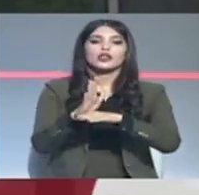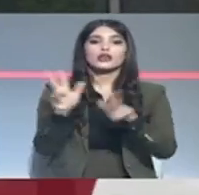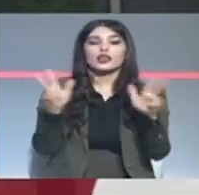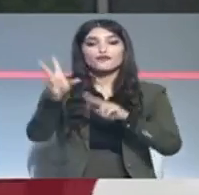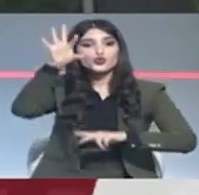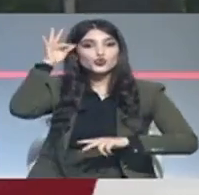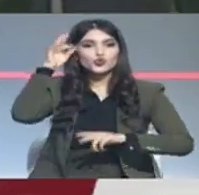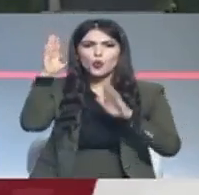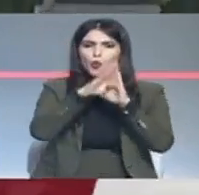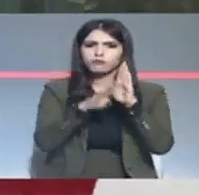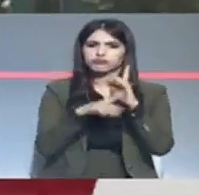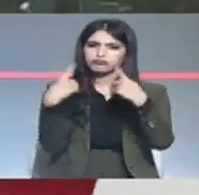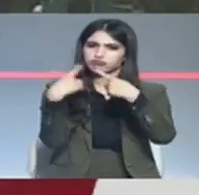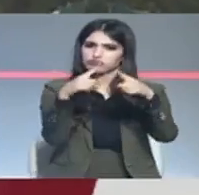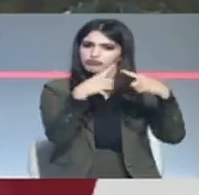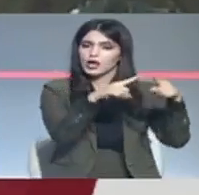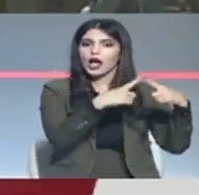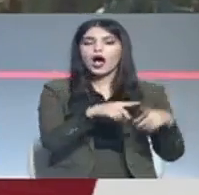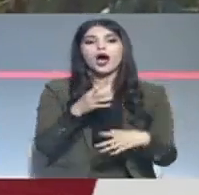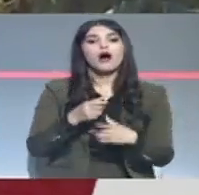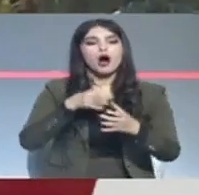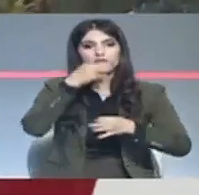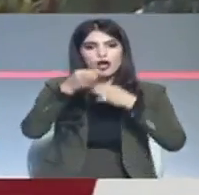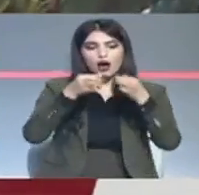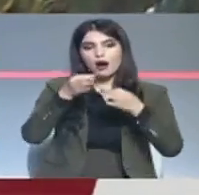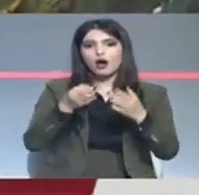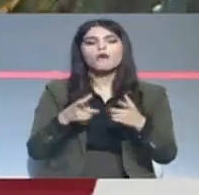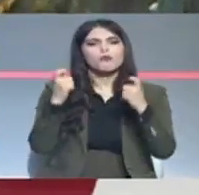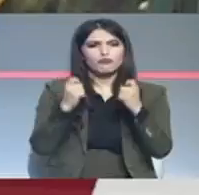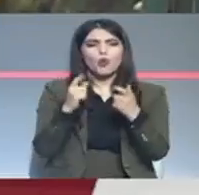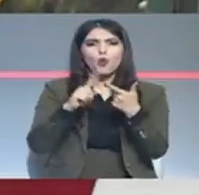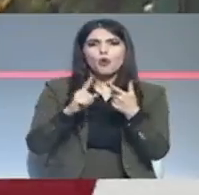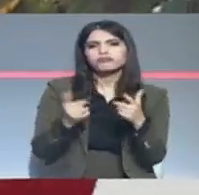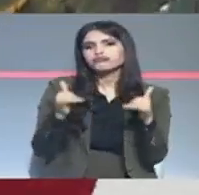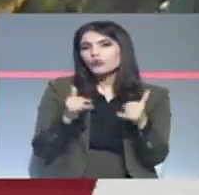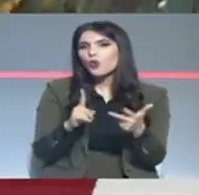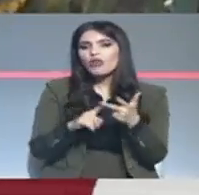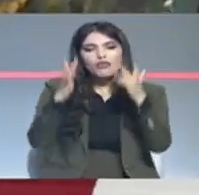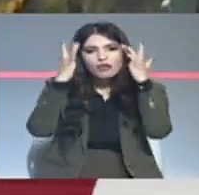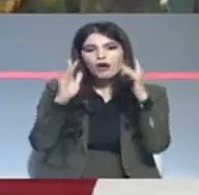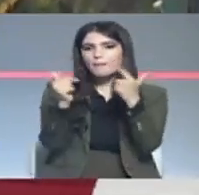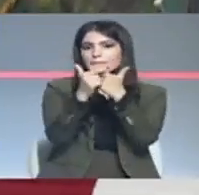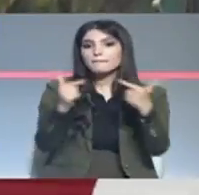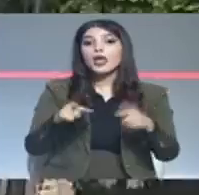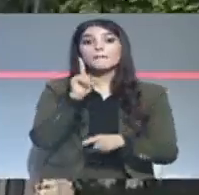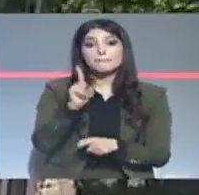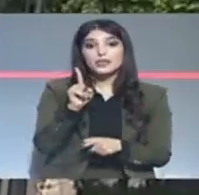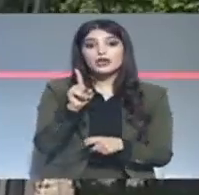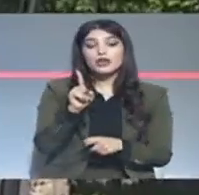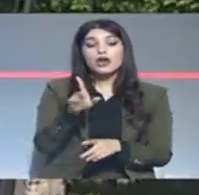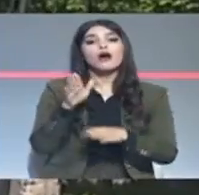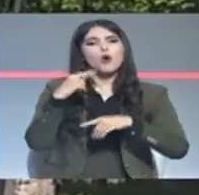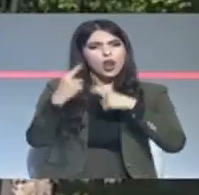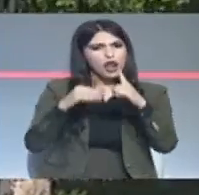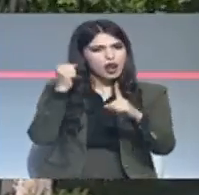من برامج متنوعه اخباريه كانت او ثقافيه او ترفيهيه او غيرها الا ان الثابته في الامر هو